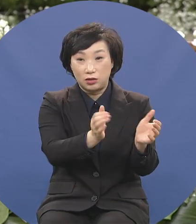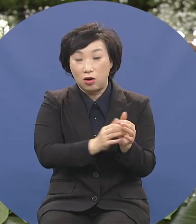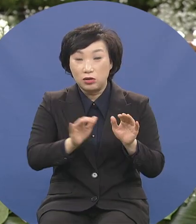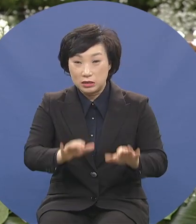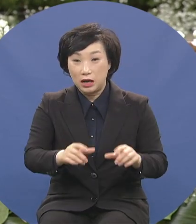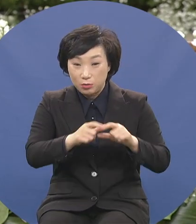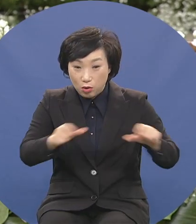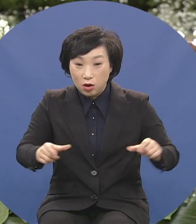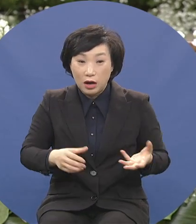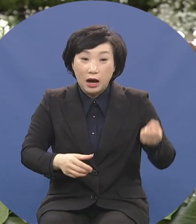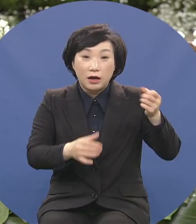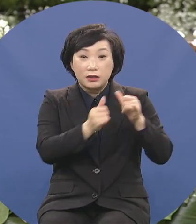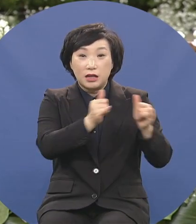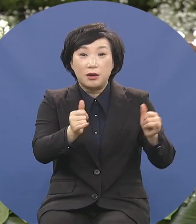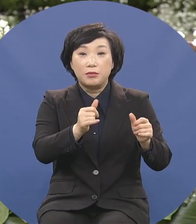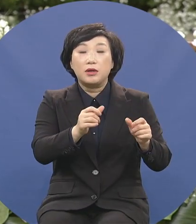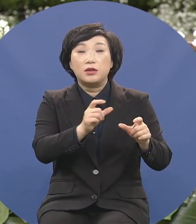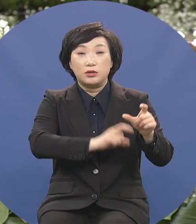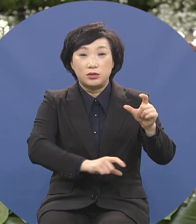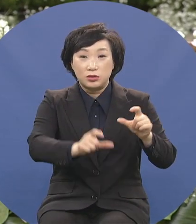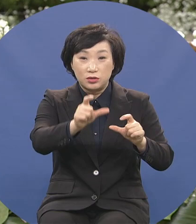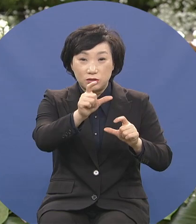자는